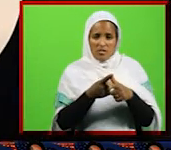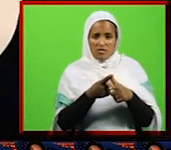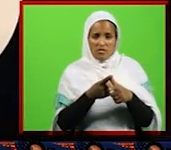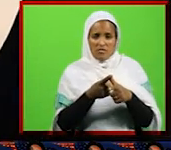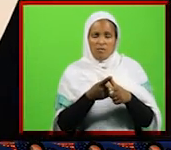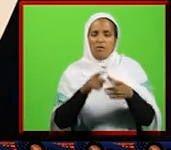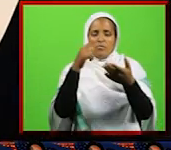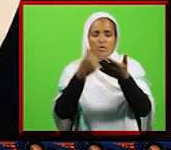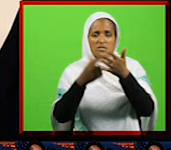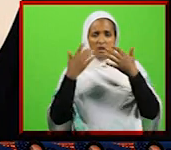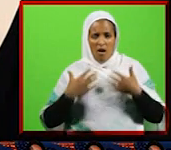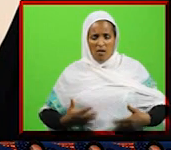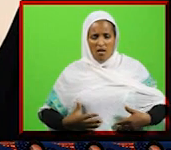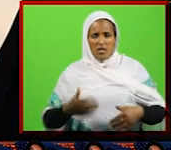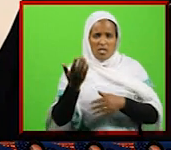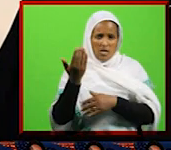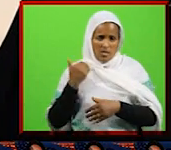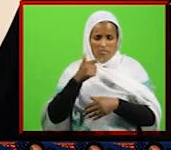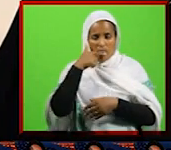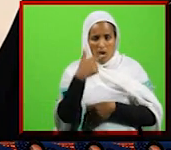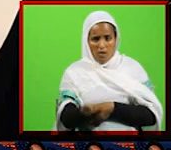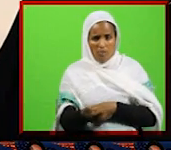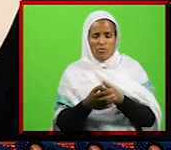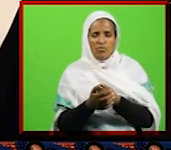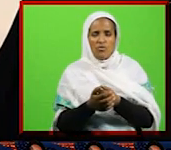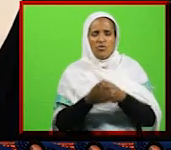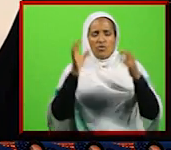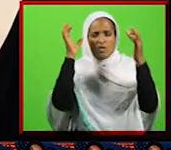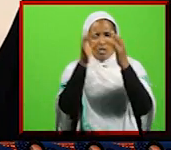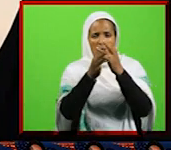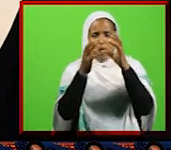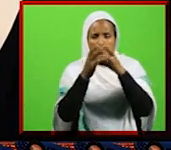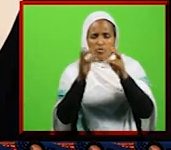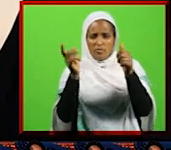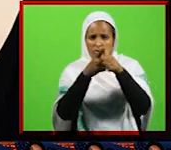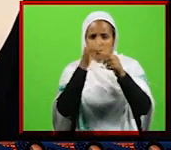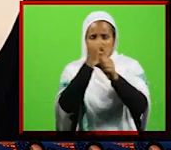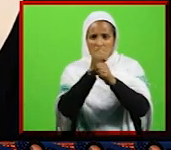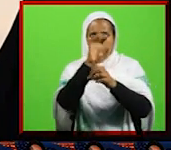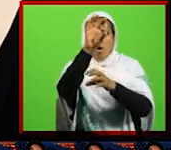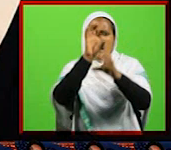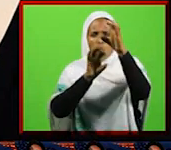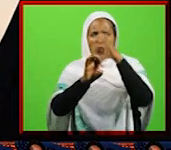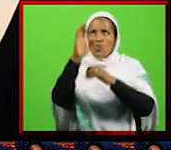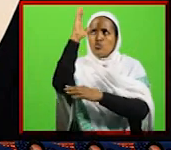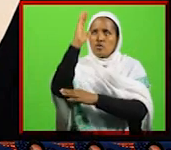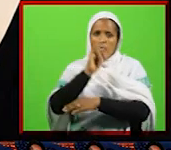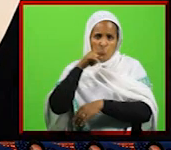እንግዲህ በዚህ አካላት ቅድም ካልነው ጋብቻው ሲሰራ ሰሪው